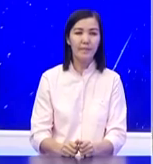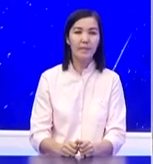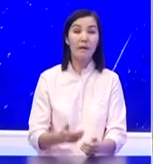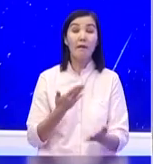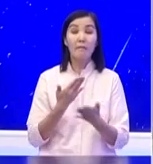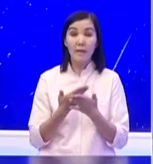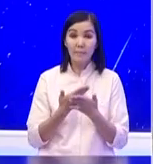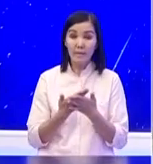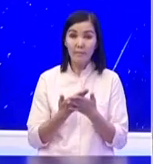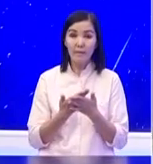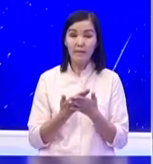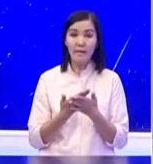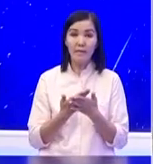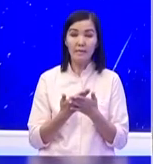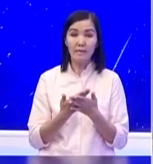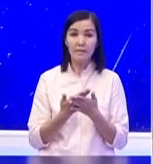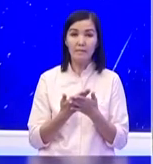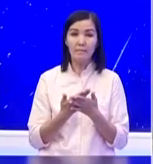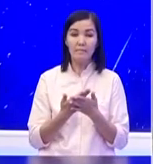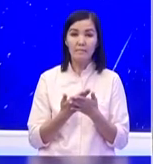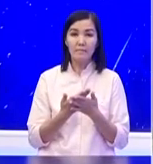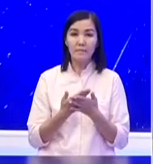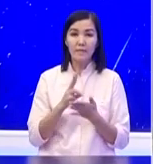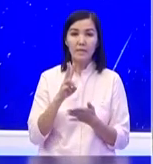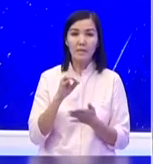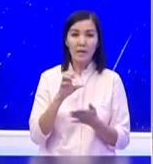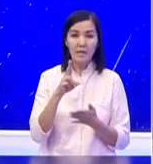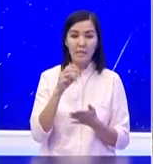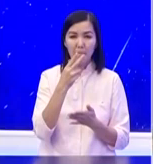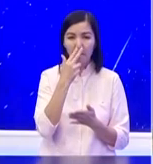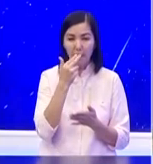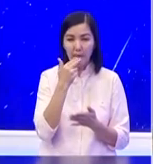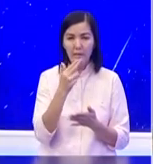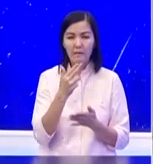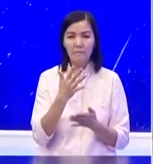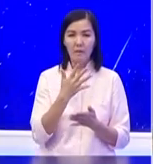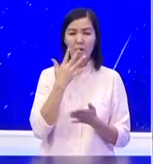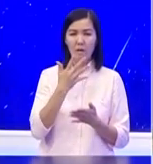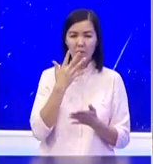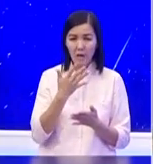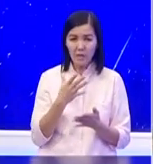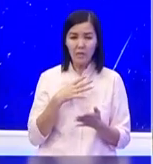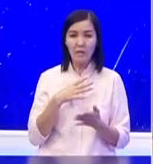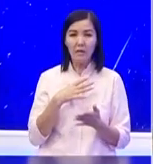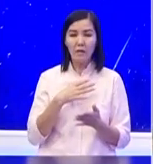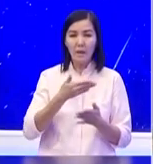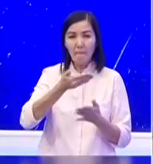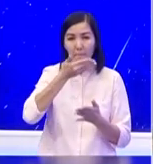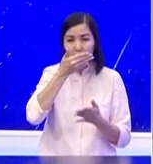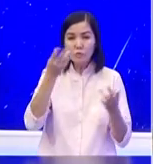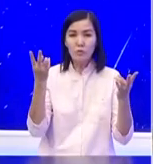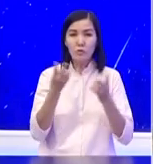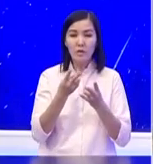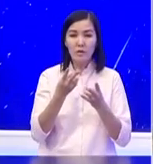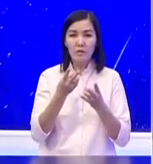Если у вас есть такие катаральные явления, как насморк, кашель, то нужно прикрывать рот при кашле, но